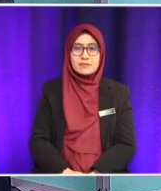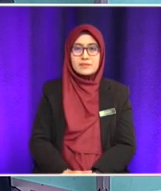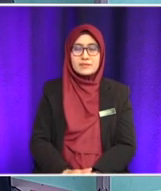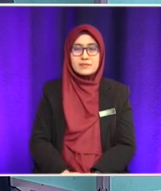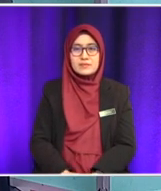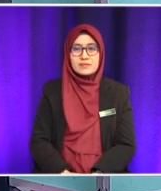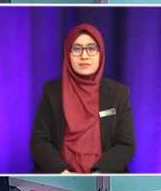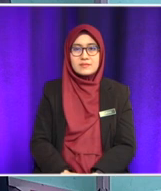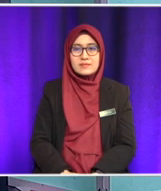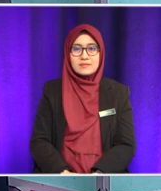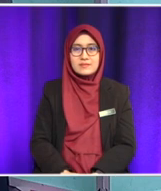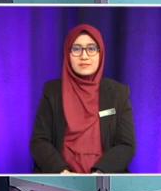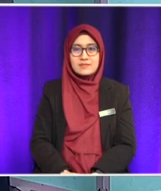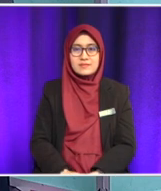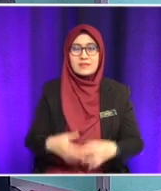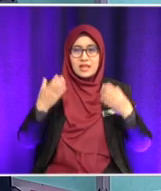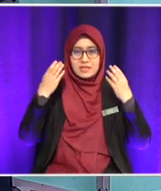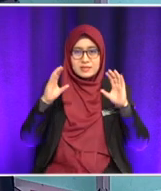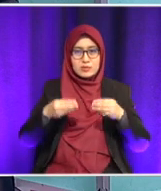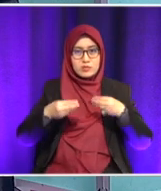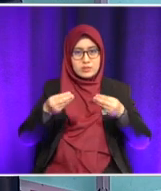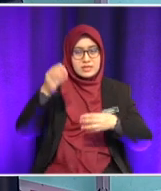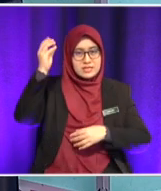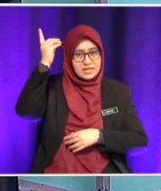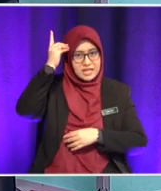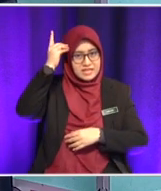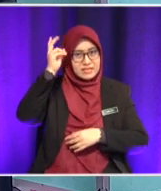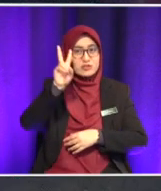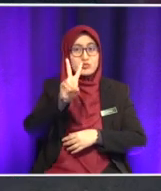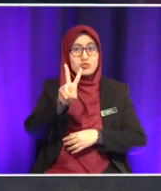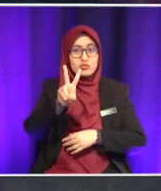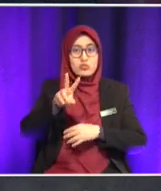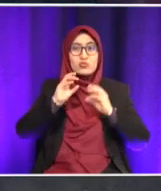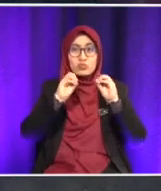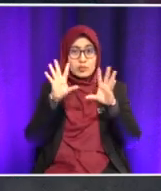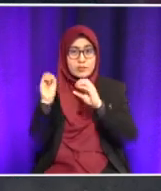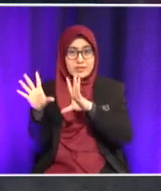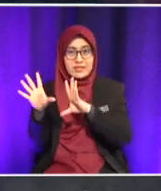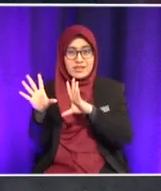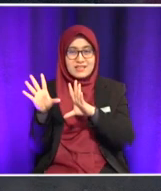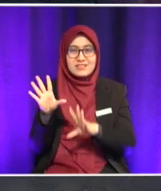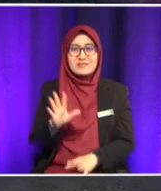Minggu pagi pada Denis dua bintang dua bintang untuk